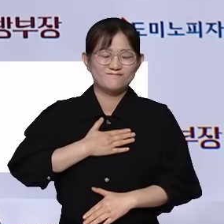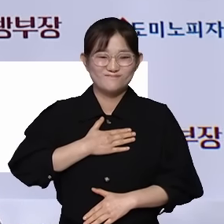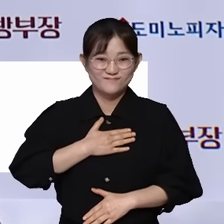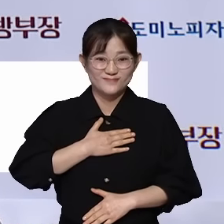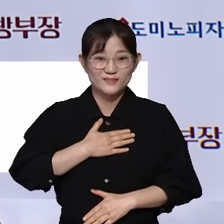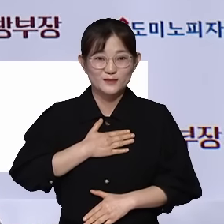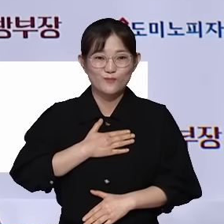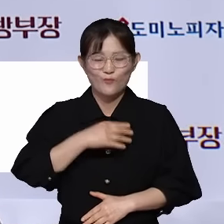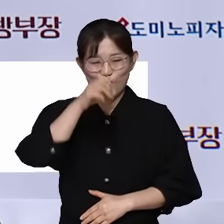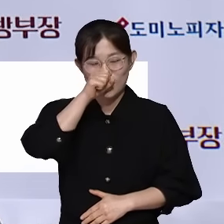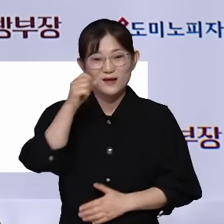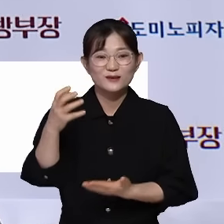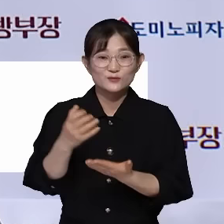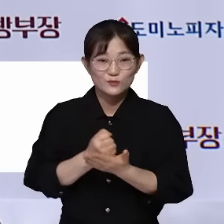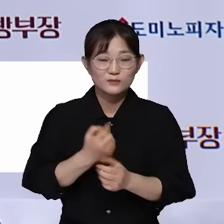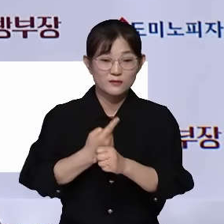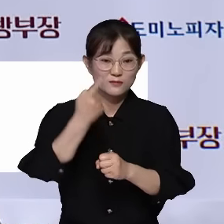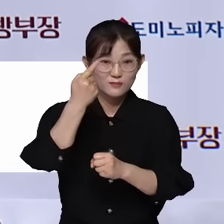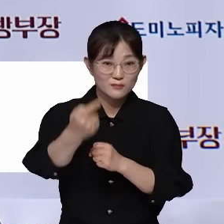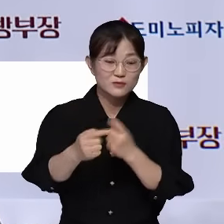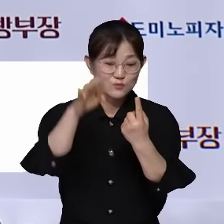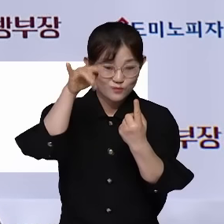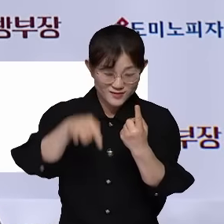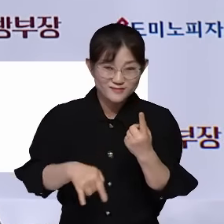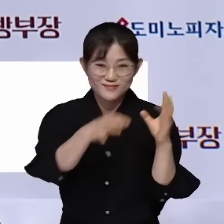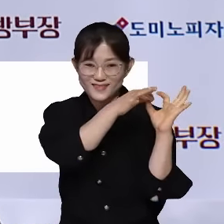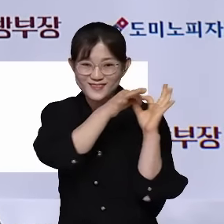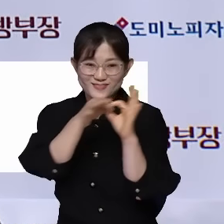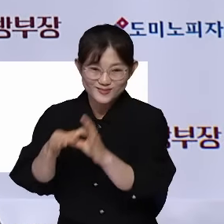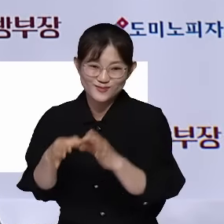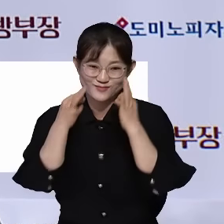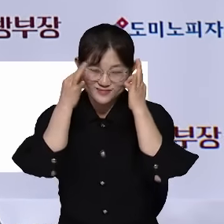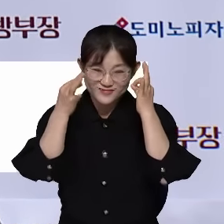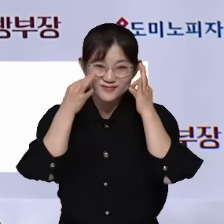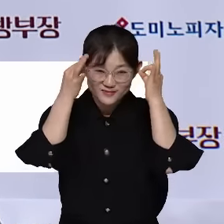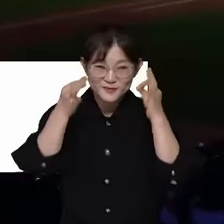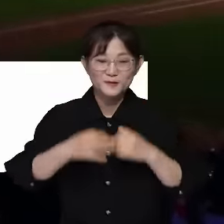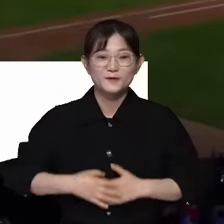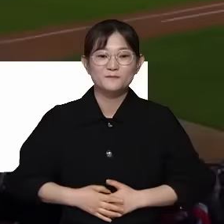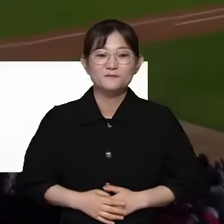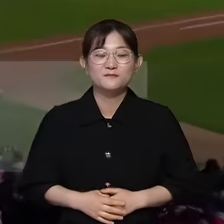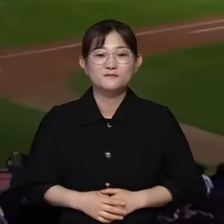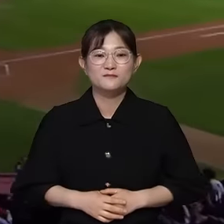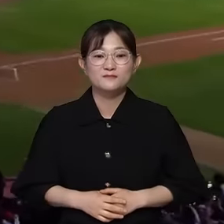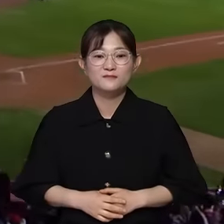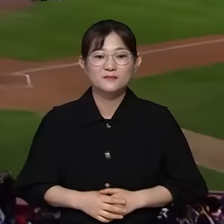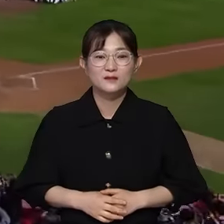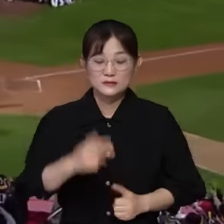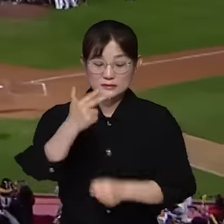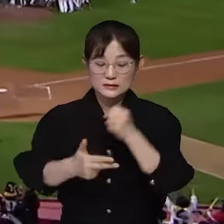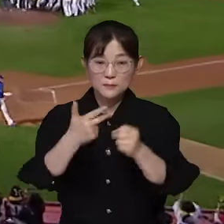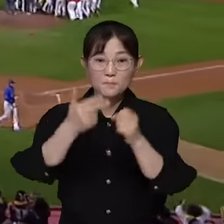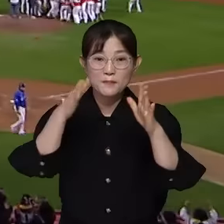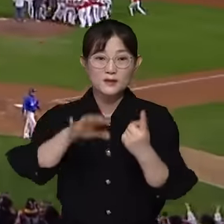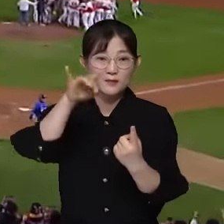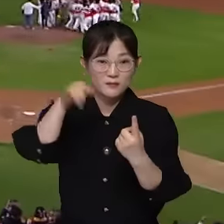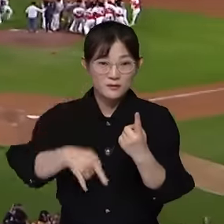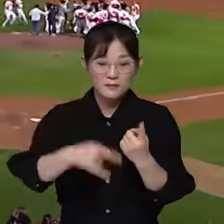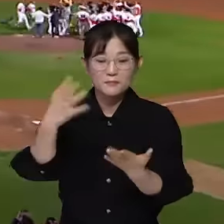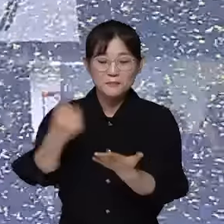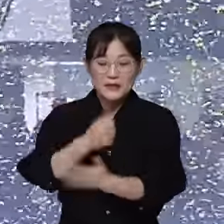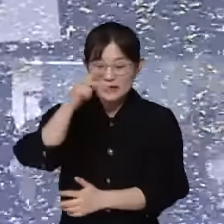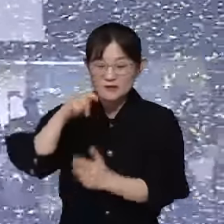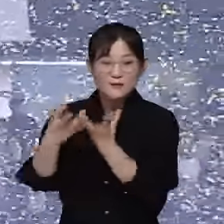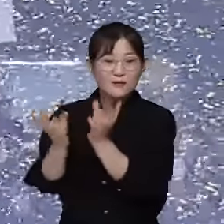잘 추스려서 내년에도 이 감정을 다시 한번 느낄 수 있도록 최선을 다하겠습니다. 7년 만에 통합 우승을 이뤄낸